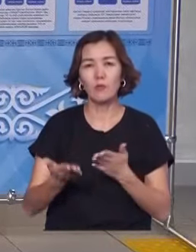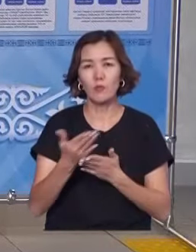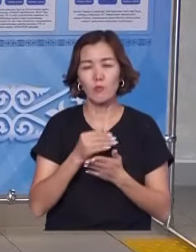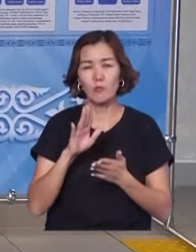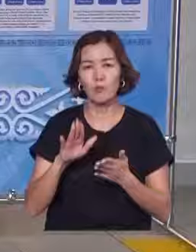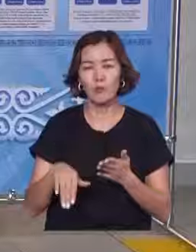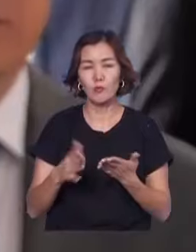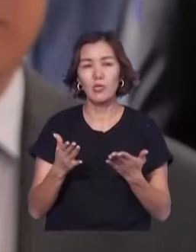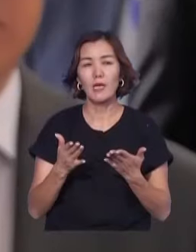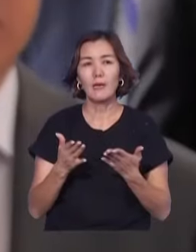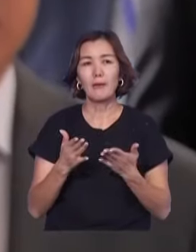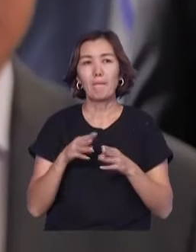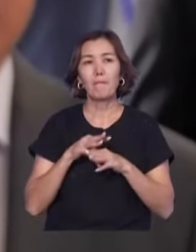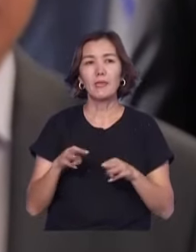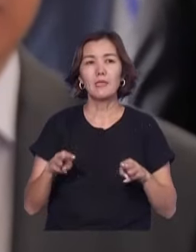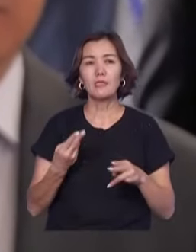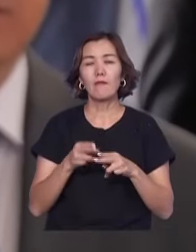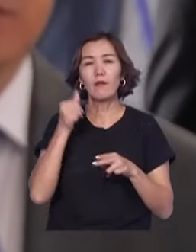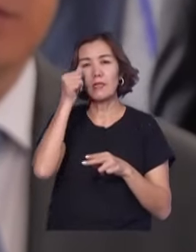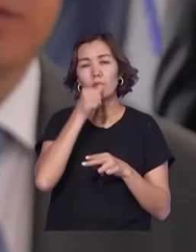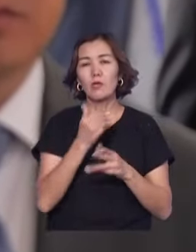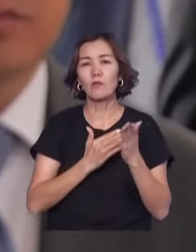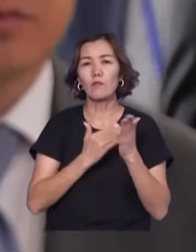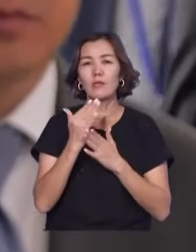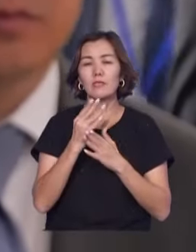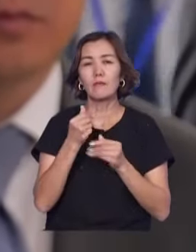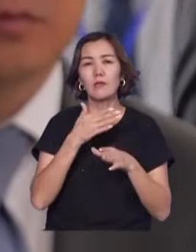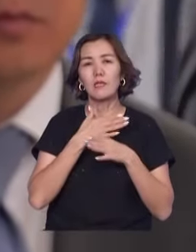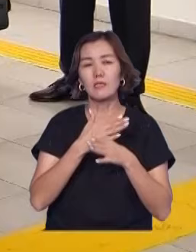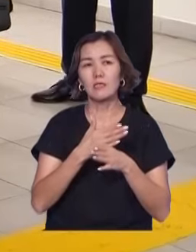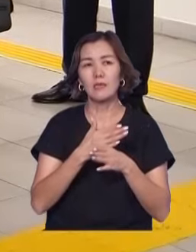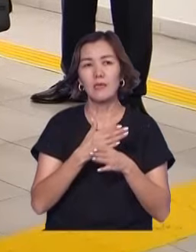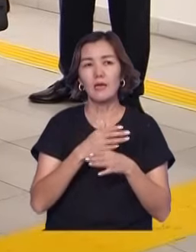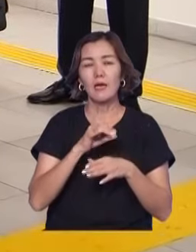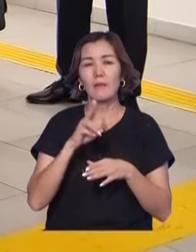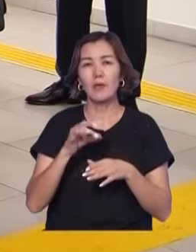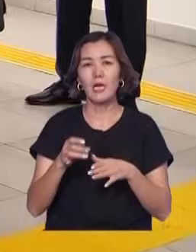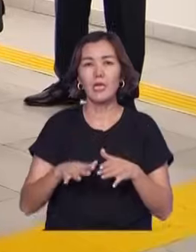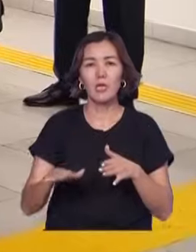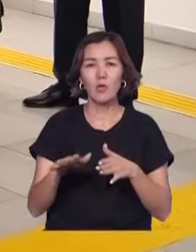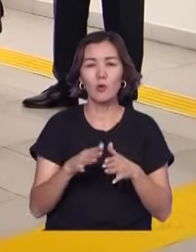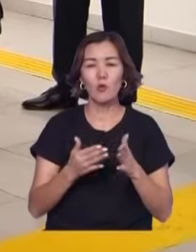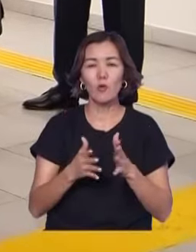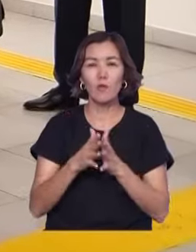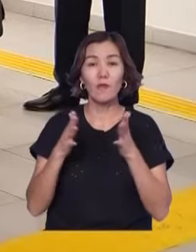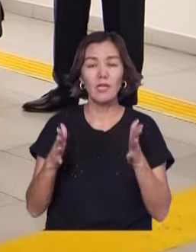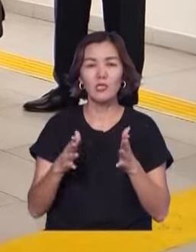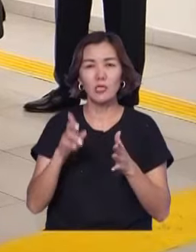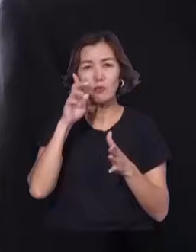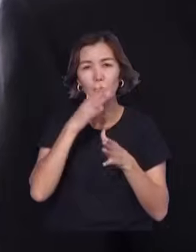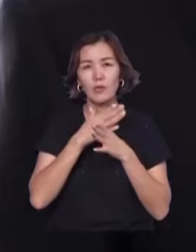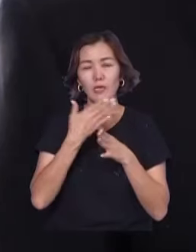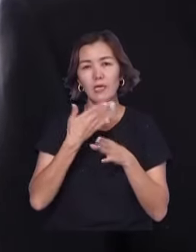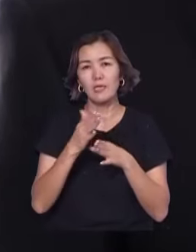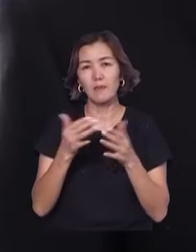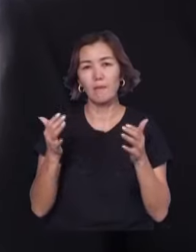кампании. Премьер-министр отметил, что в этом году возросло финансирование АПК региона. В частности, на увеличение субсидии по кредитам